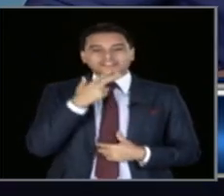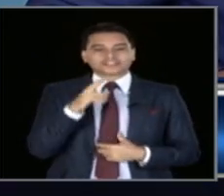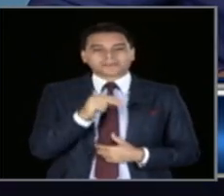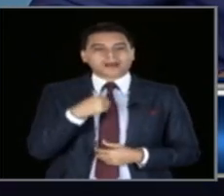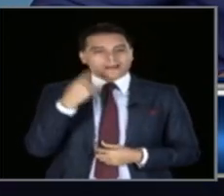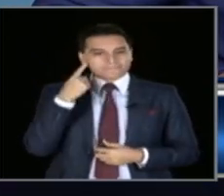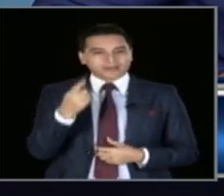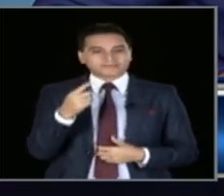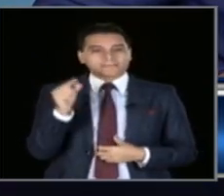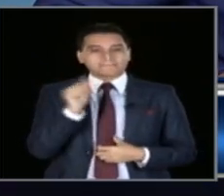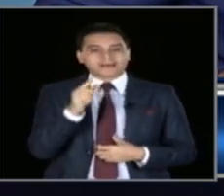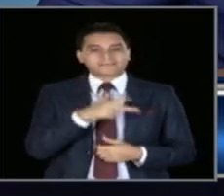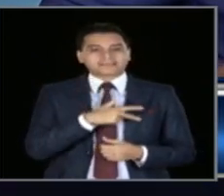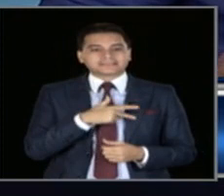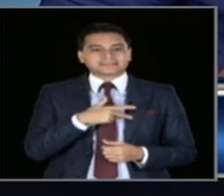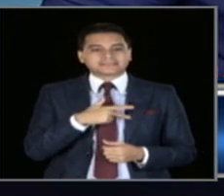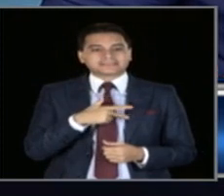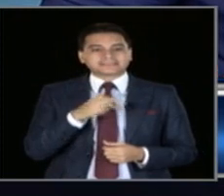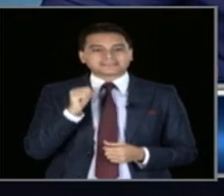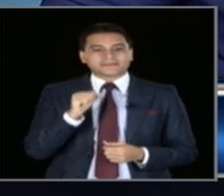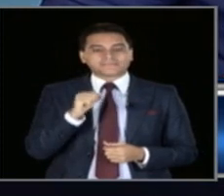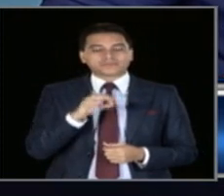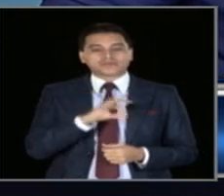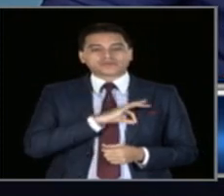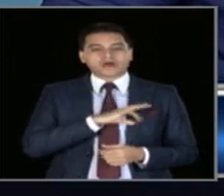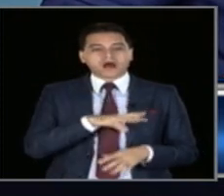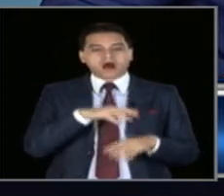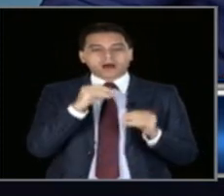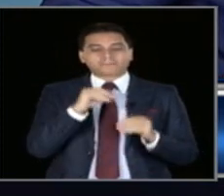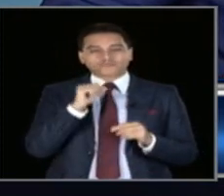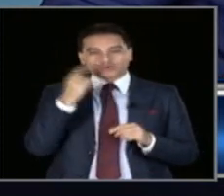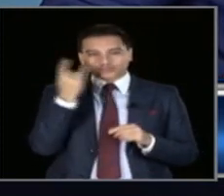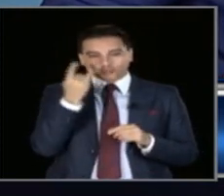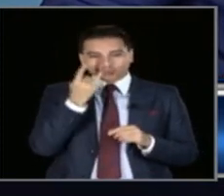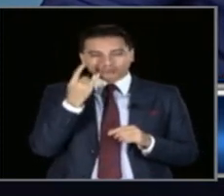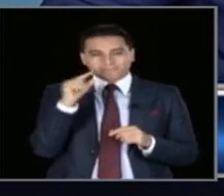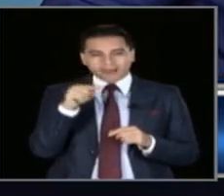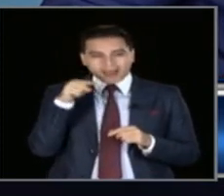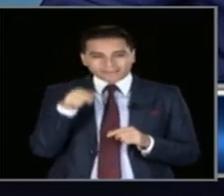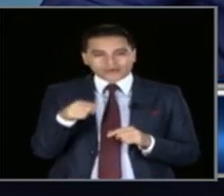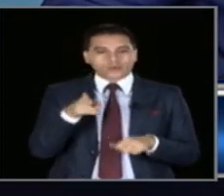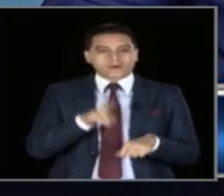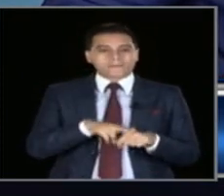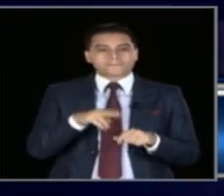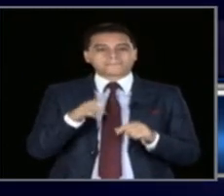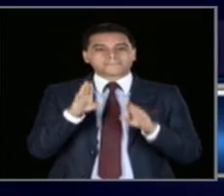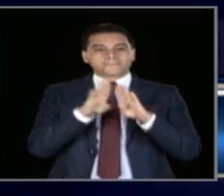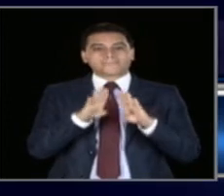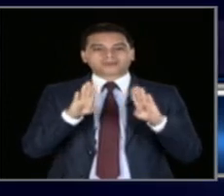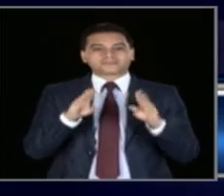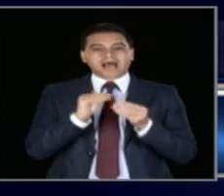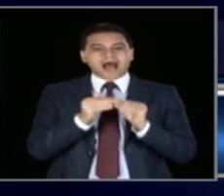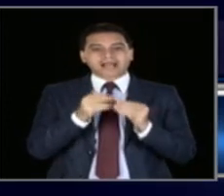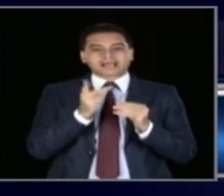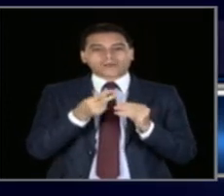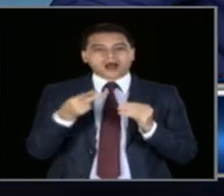كنت بسمع برضه سلام السعيد بقى بخصوص شهداء الشرطه، ممكن بقى برنامج اللي هو مسرح المنوعات. والله